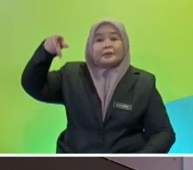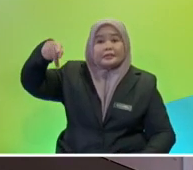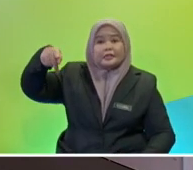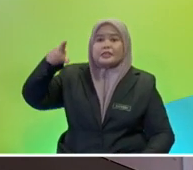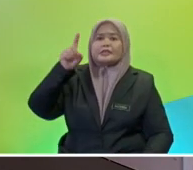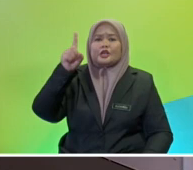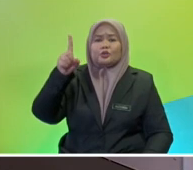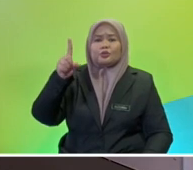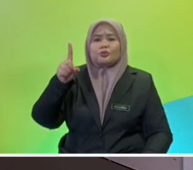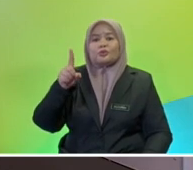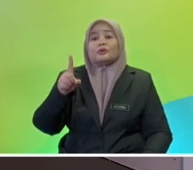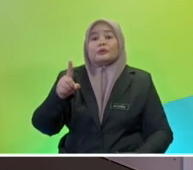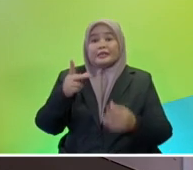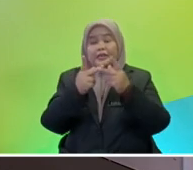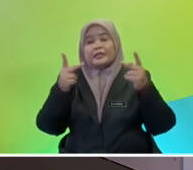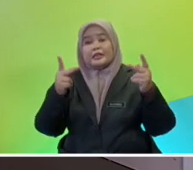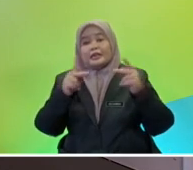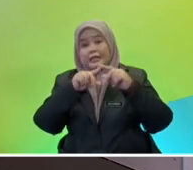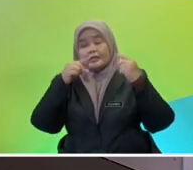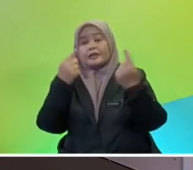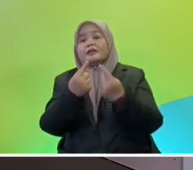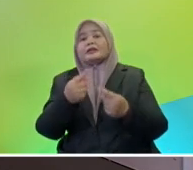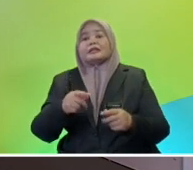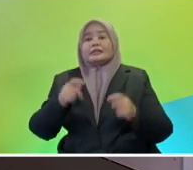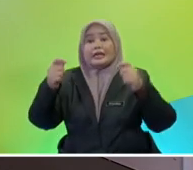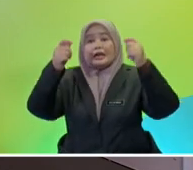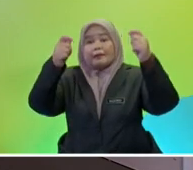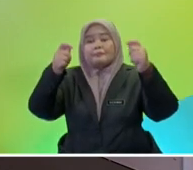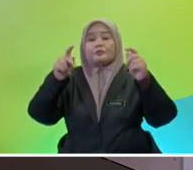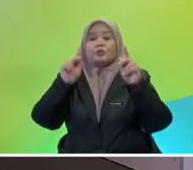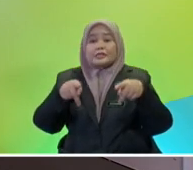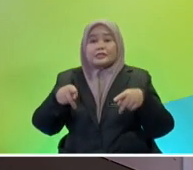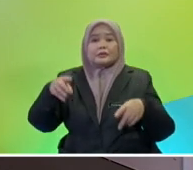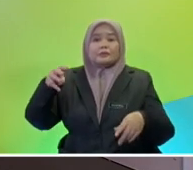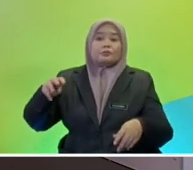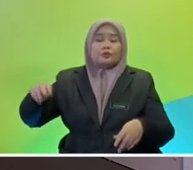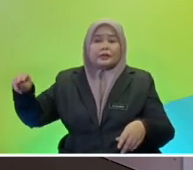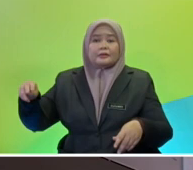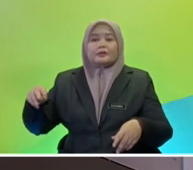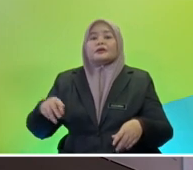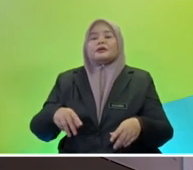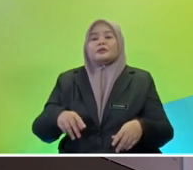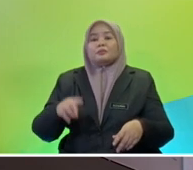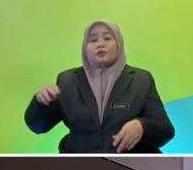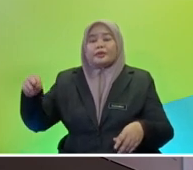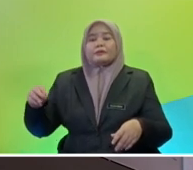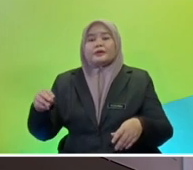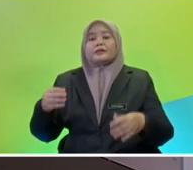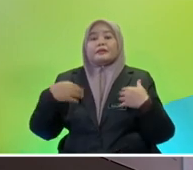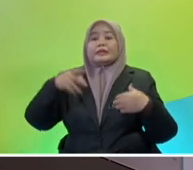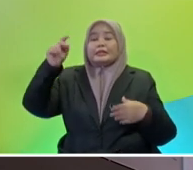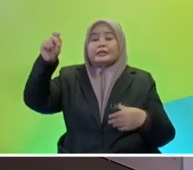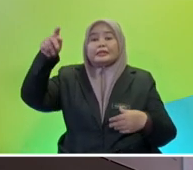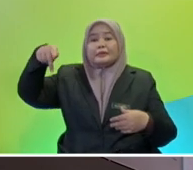mana satu set kriteria tahap penguasaan murid eh murid itu berada pada tahap yang mana tahap 1